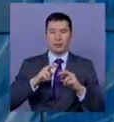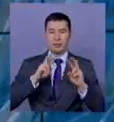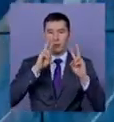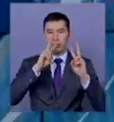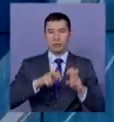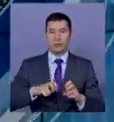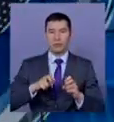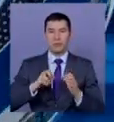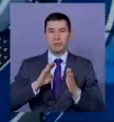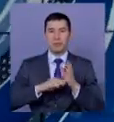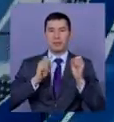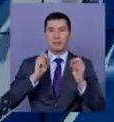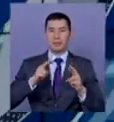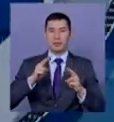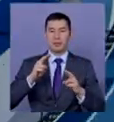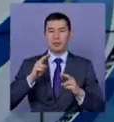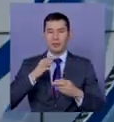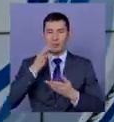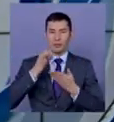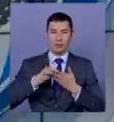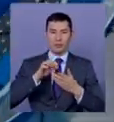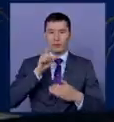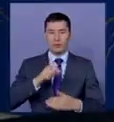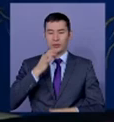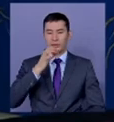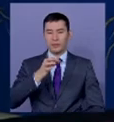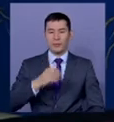департаменті басшысы Айзат Молдағасымов айтты.